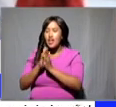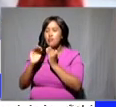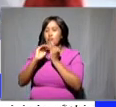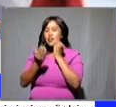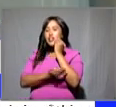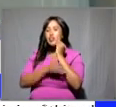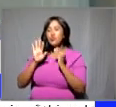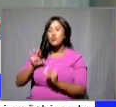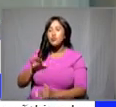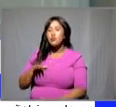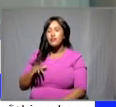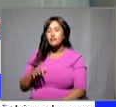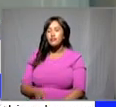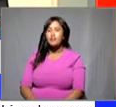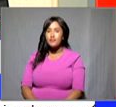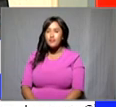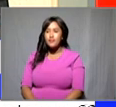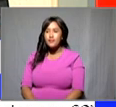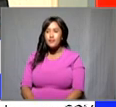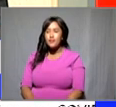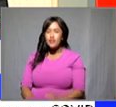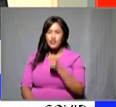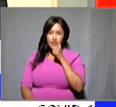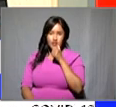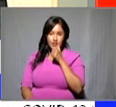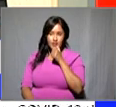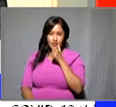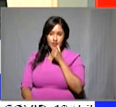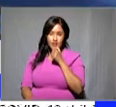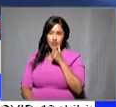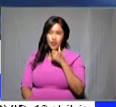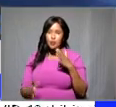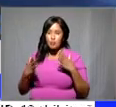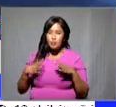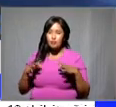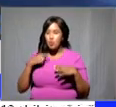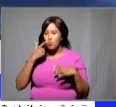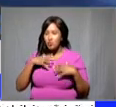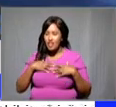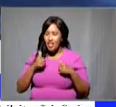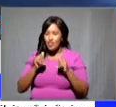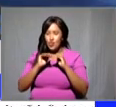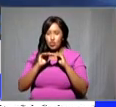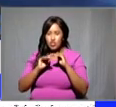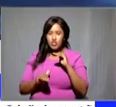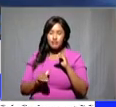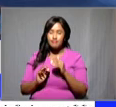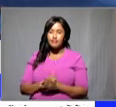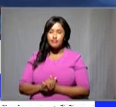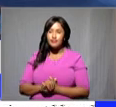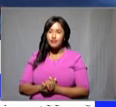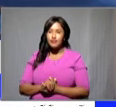to heart attacks people that are going acio ni andu aria ugire immune system ya ethi